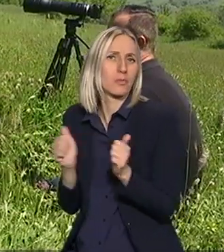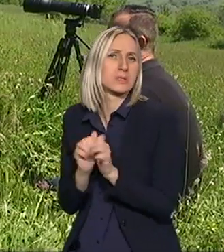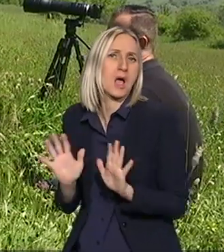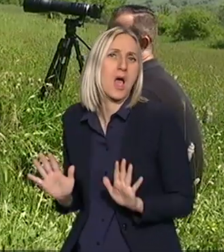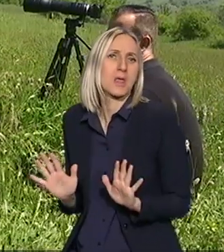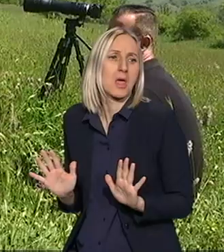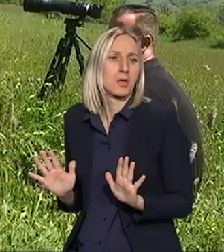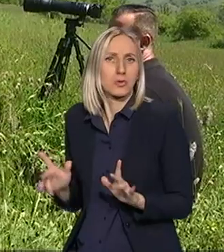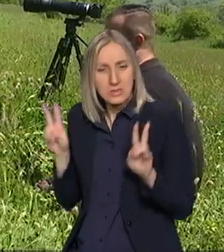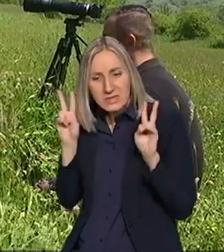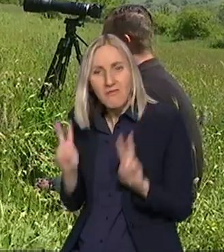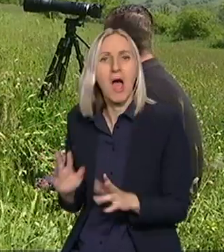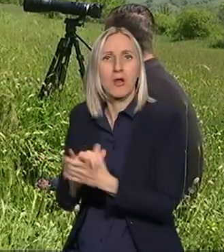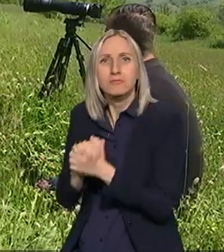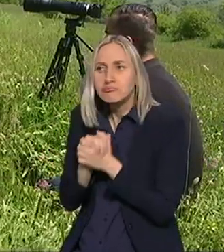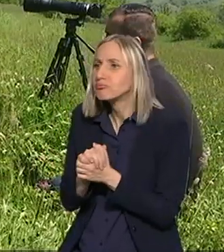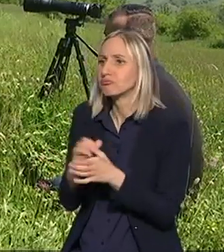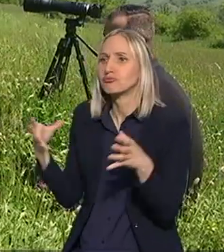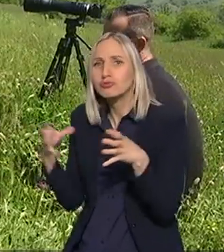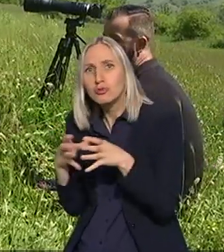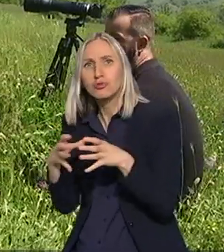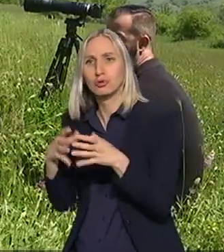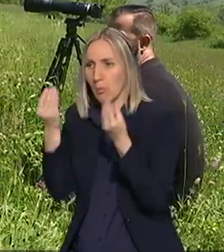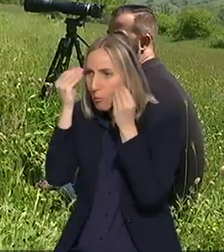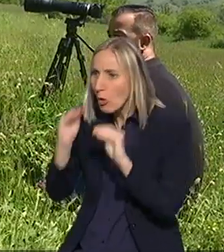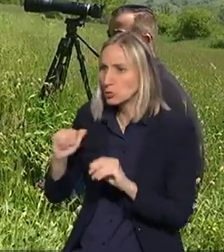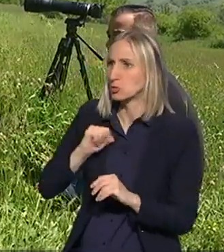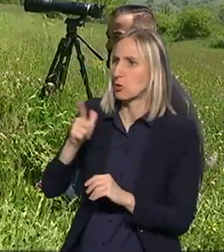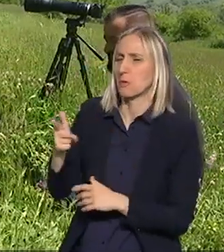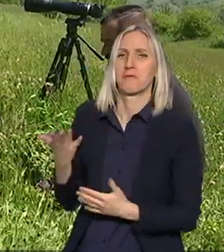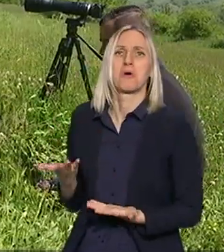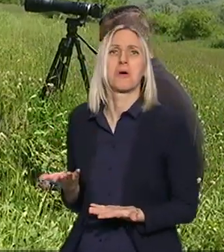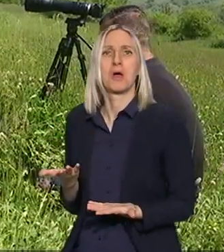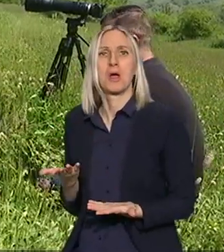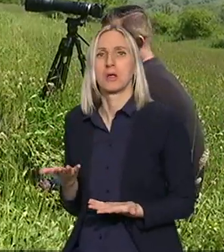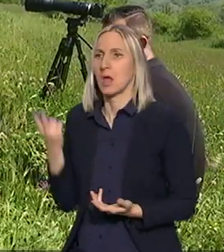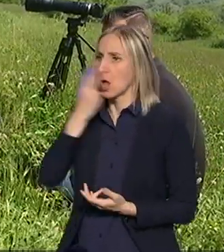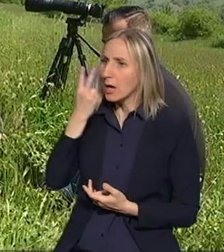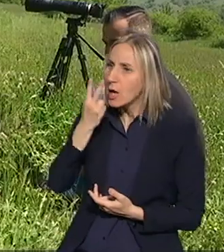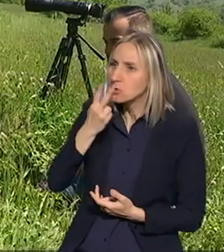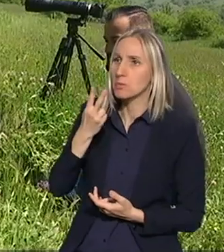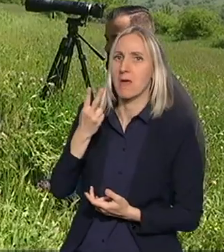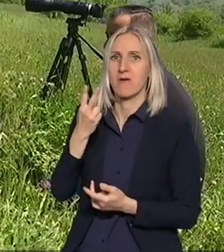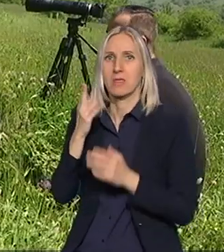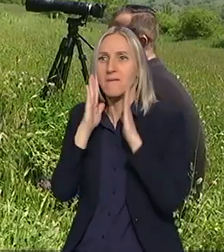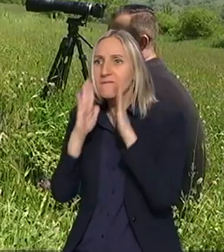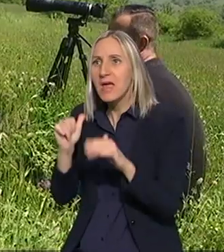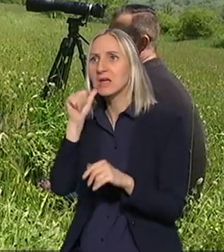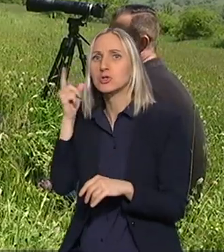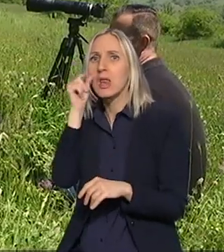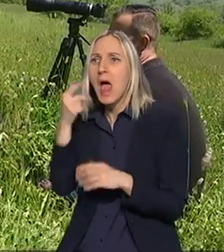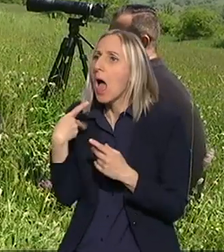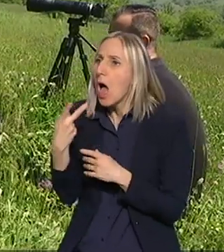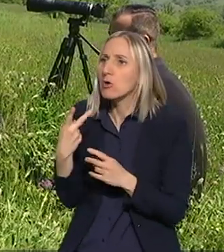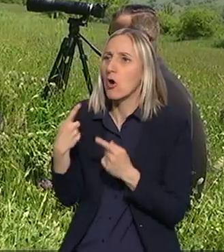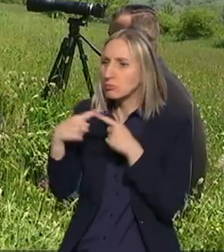i suživot, i to druženje, i uzemno poštovanje, i taj nivo tolerancije, kako verski, tako etničke, mislim da smo